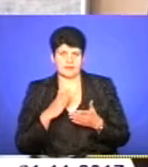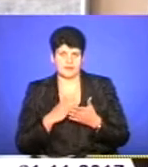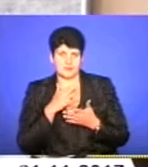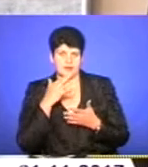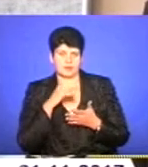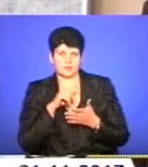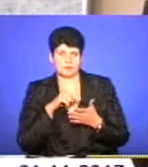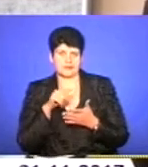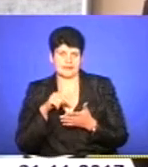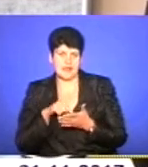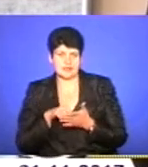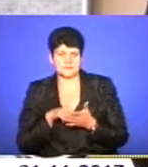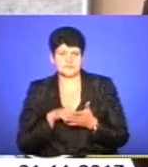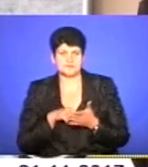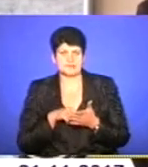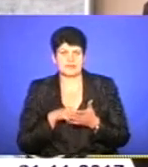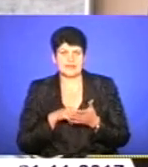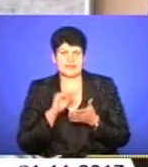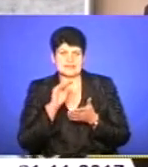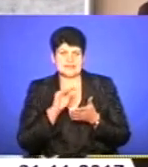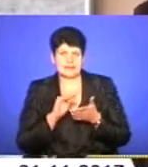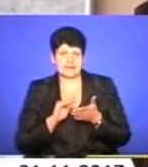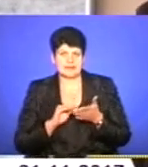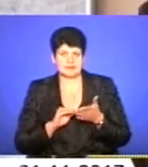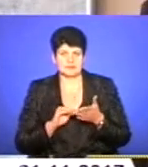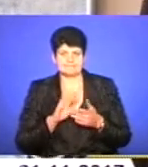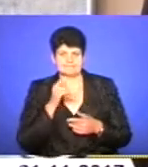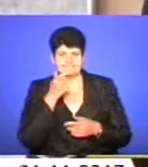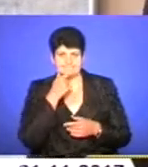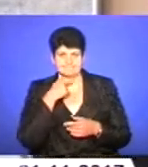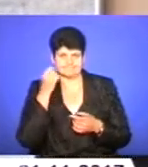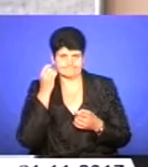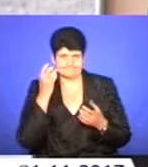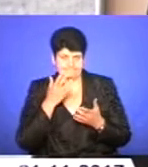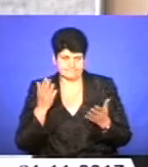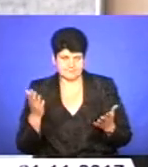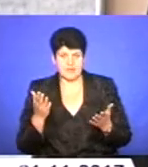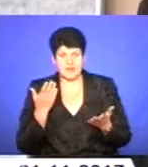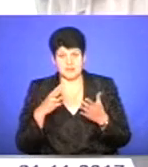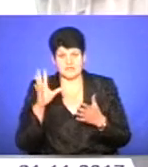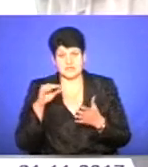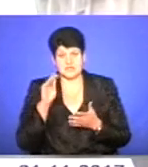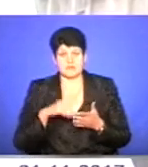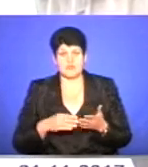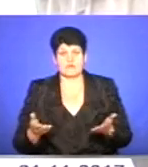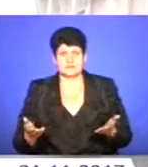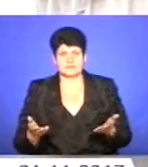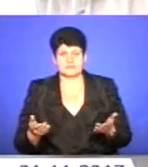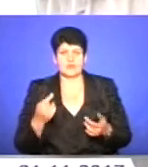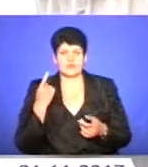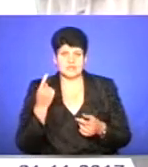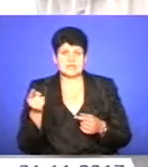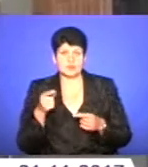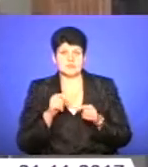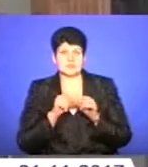питань, які складені, дійсно, як каже Тарас, некоректно, але все заповнив. В одній з